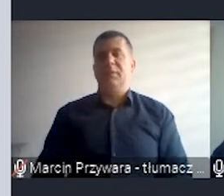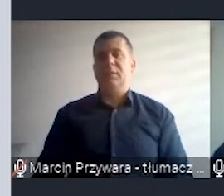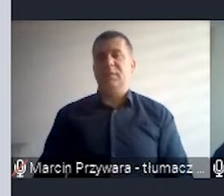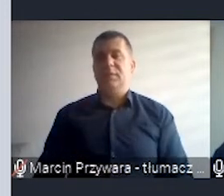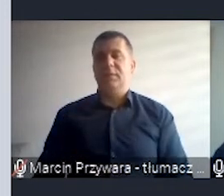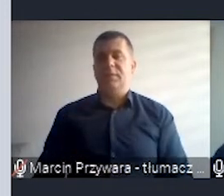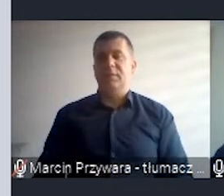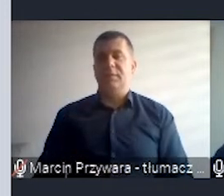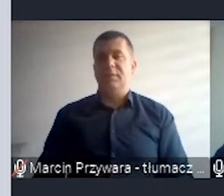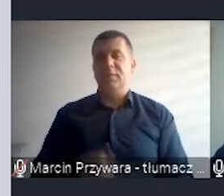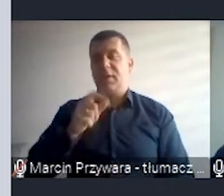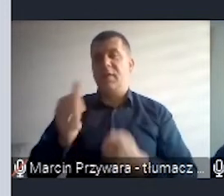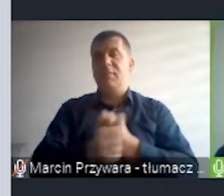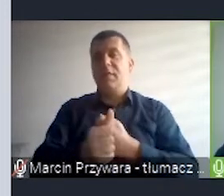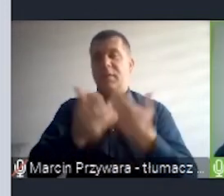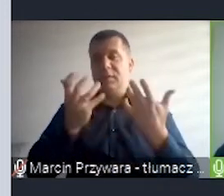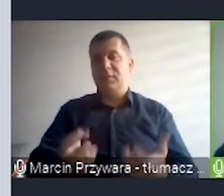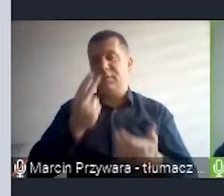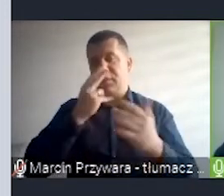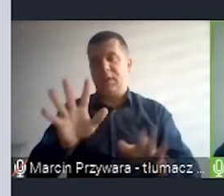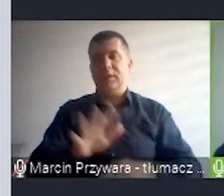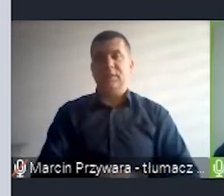Więc z tego powodu chcę Wam pokazać tę listę.